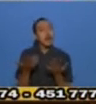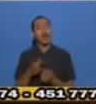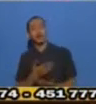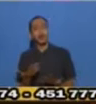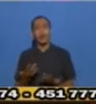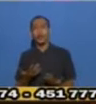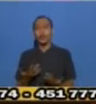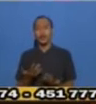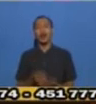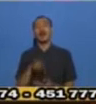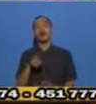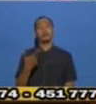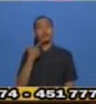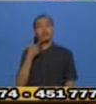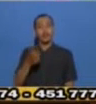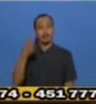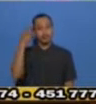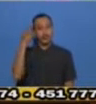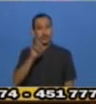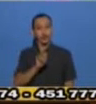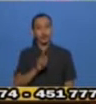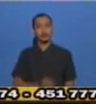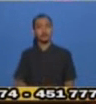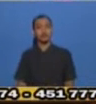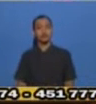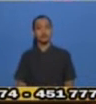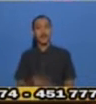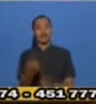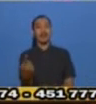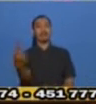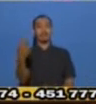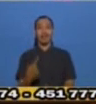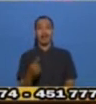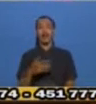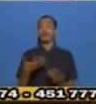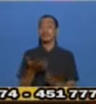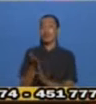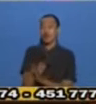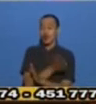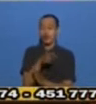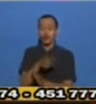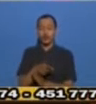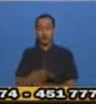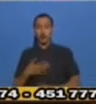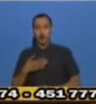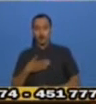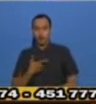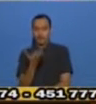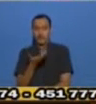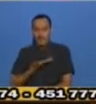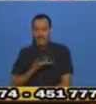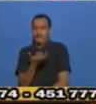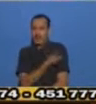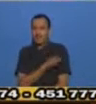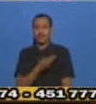datang, kita ingin sehat, kita ingin melindungi orang-orang yang kita cintai, itu insya Allah pasti sehat juga gitu kan ya Mbak.